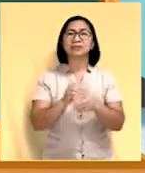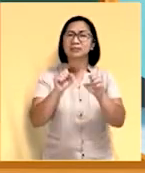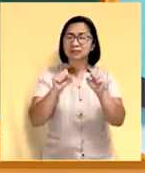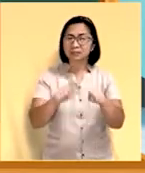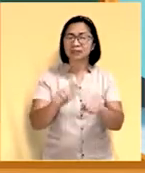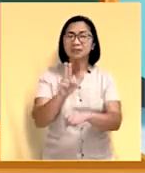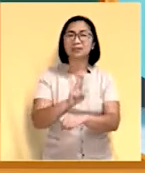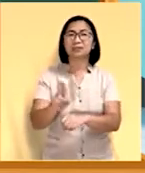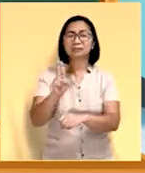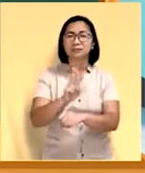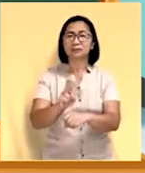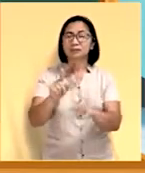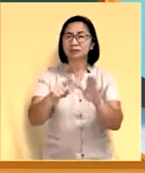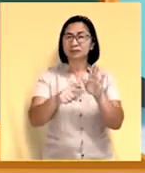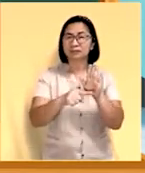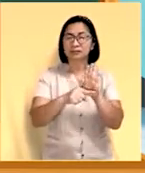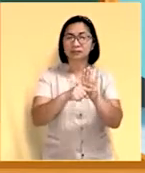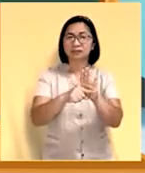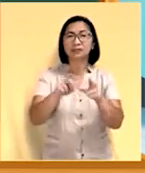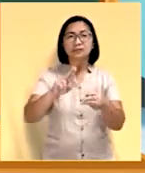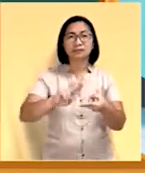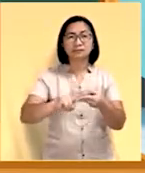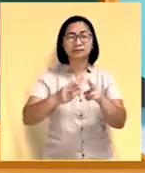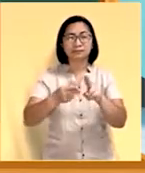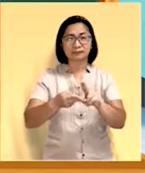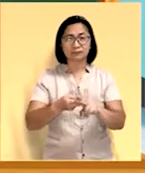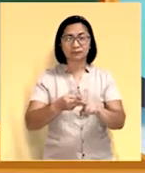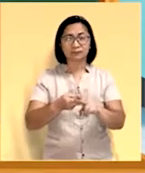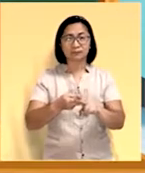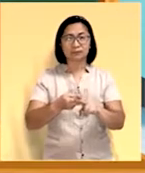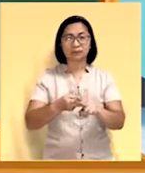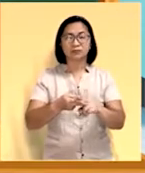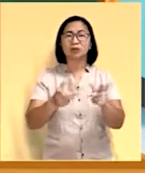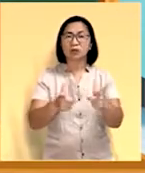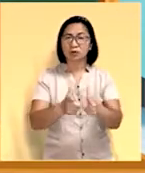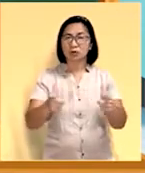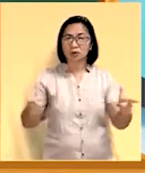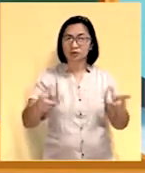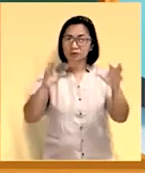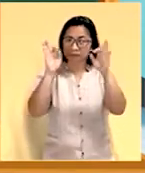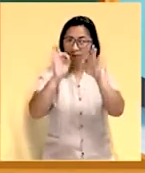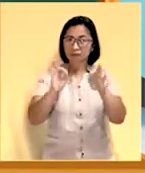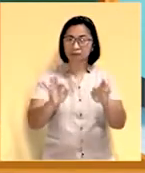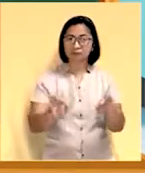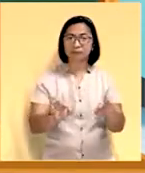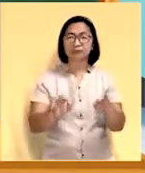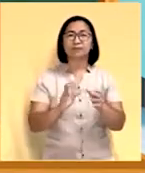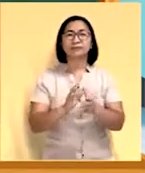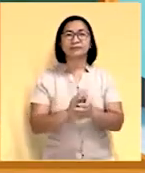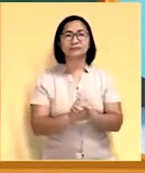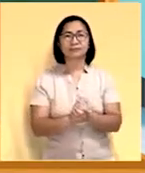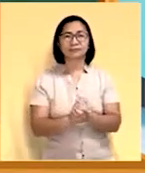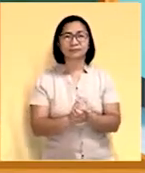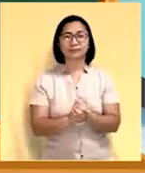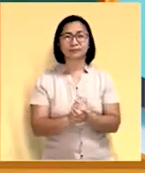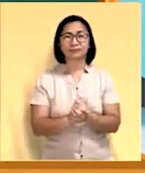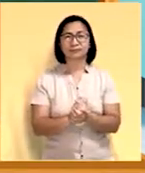12. Pwede rin gamitin sa pag-subtract ng mga numbers ang expanded form.